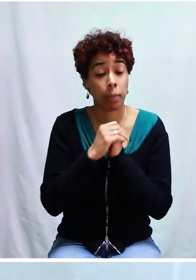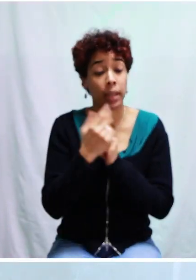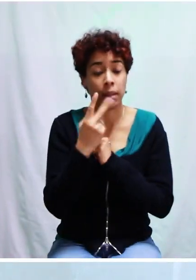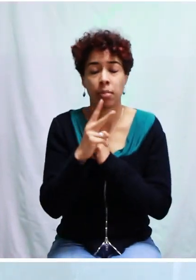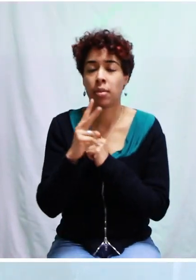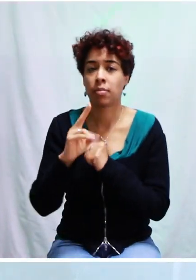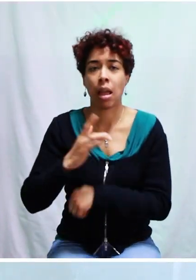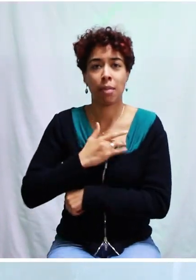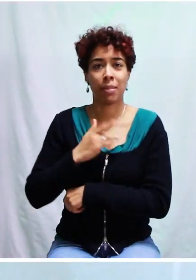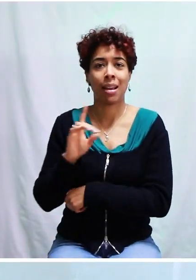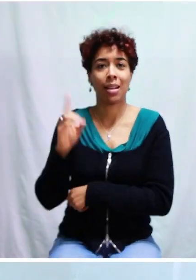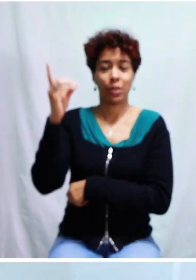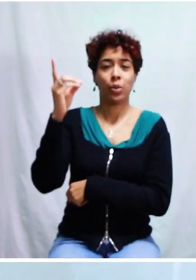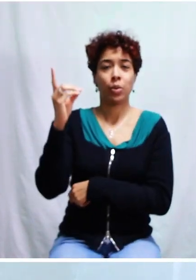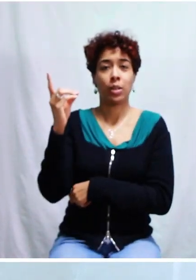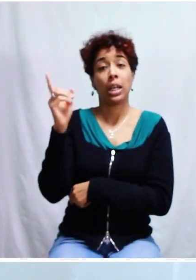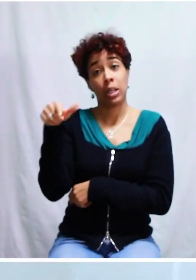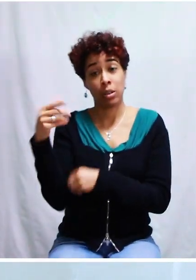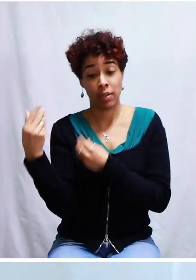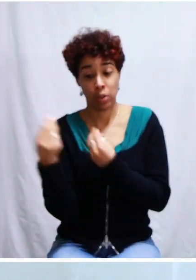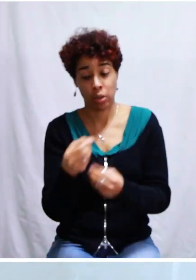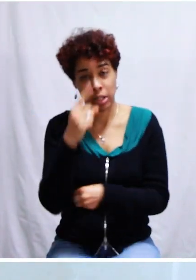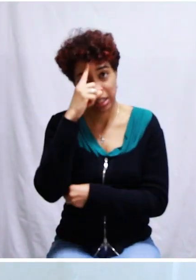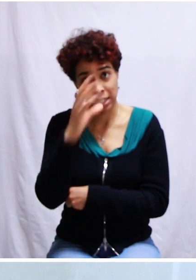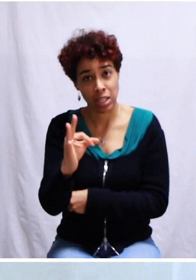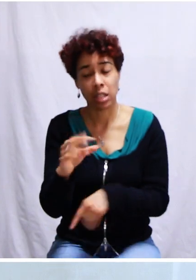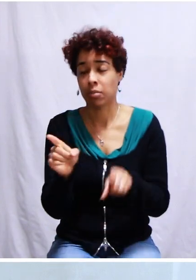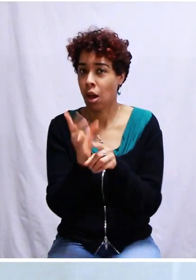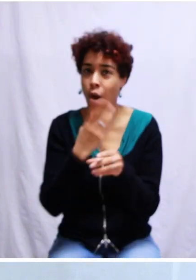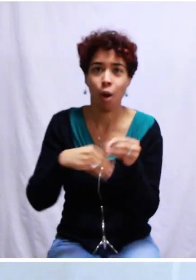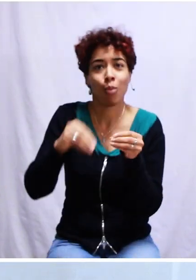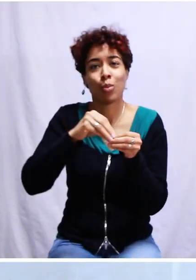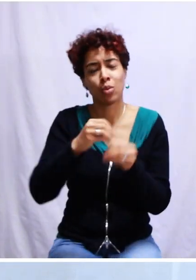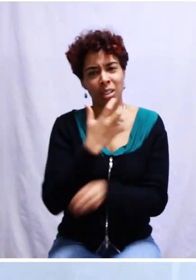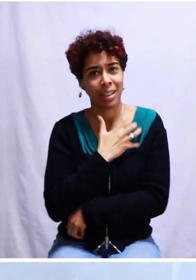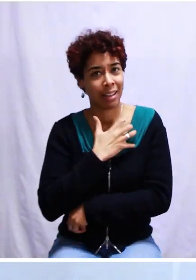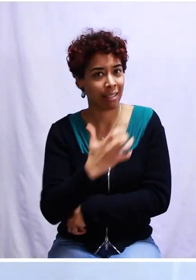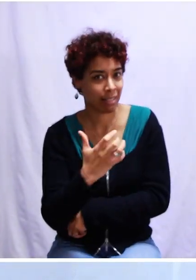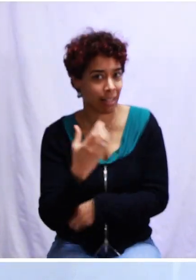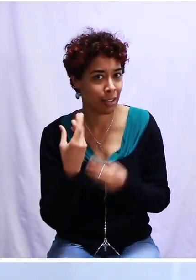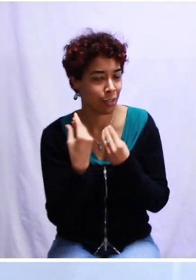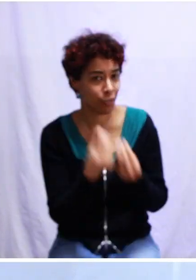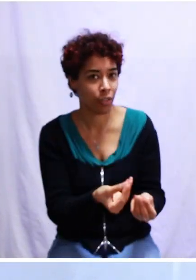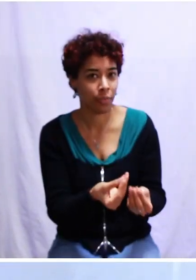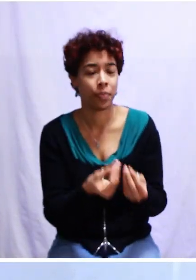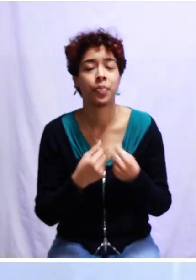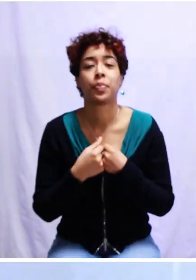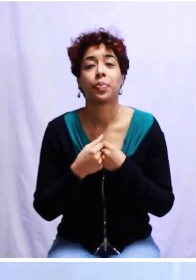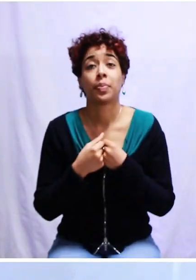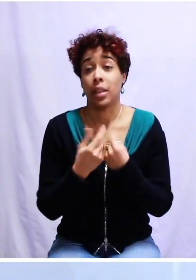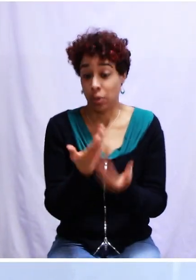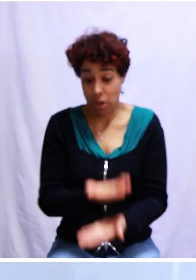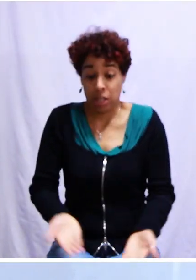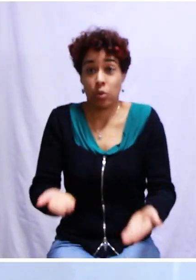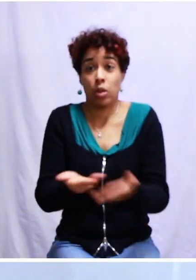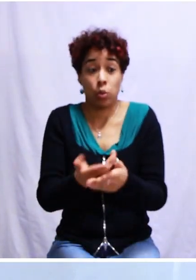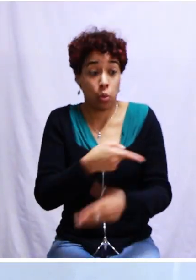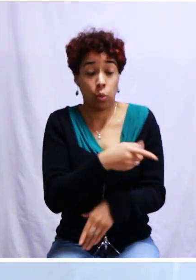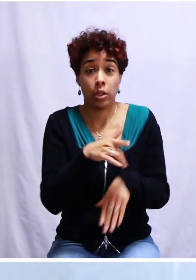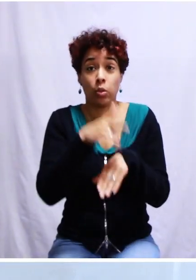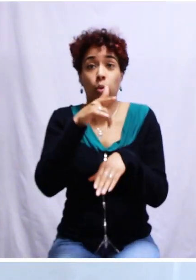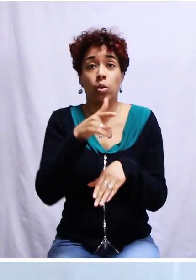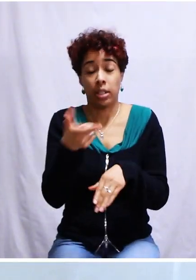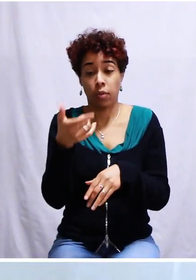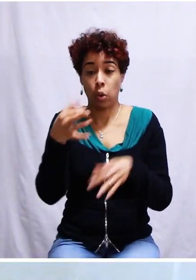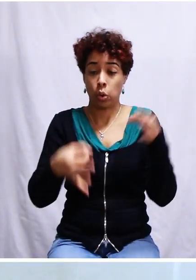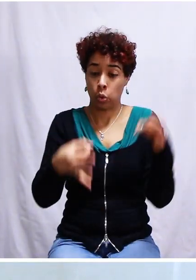Salomon va plaire à Dieu et que Dieu va lui donner non seulement la sagesse mais aussi toute la richesse qui va avec. Et puis il va se retrouver vite fait dans une situation justement, il va